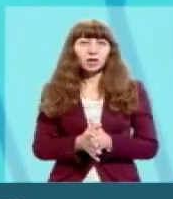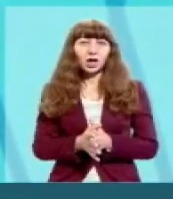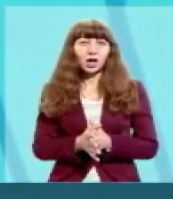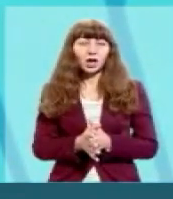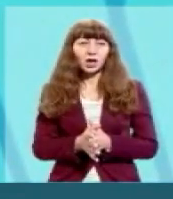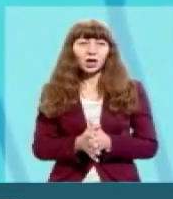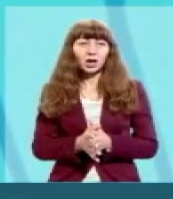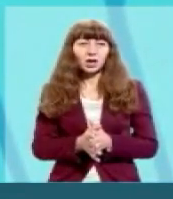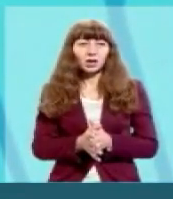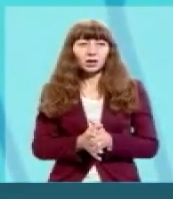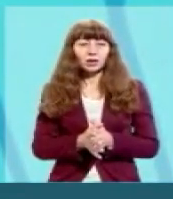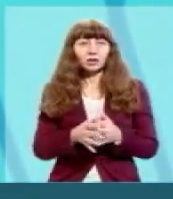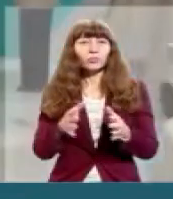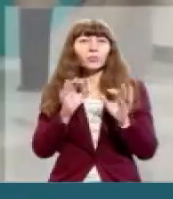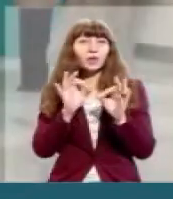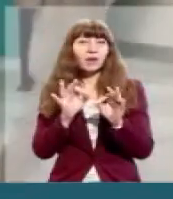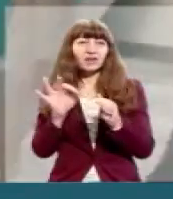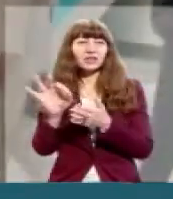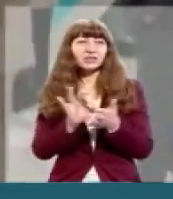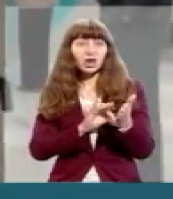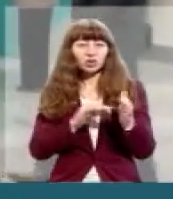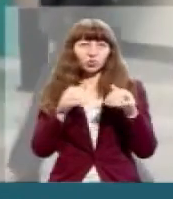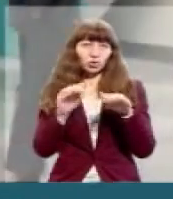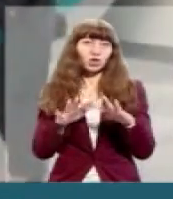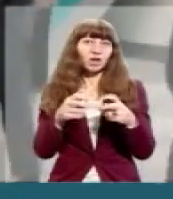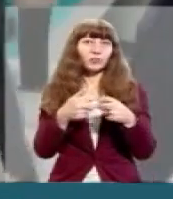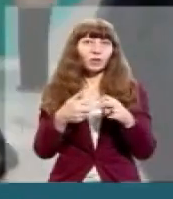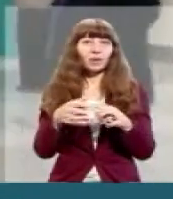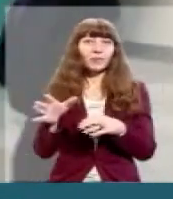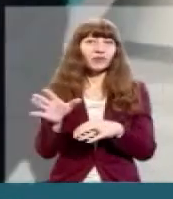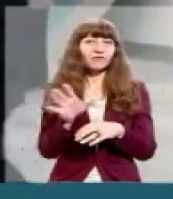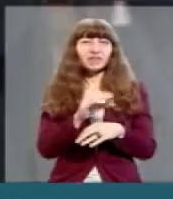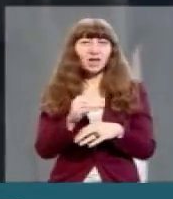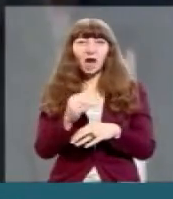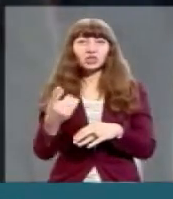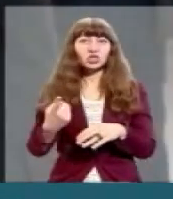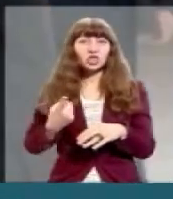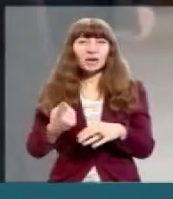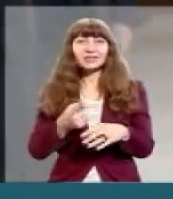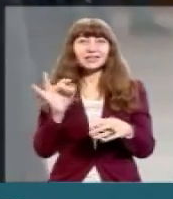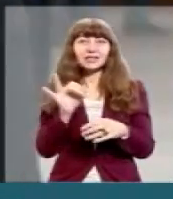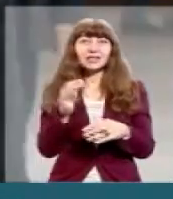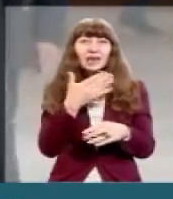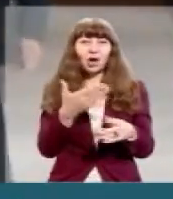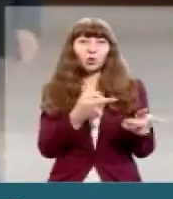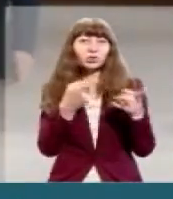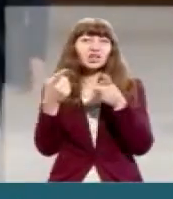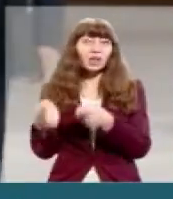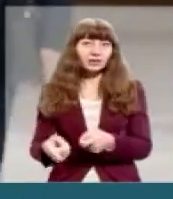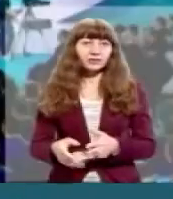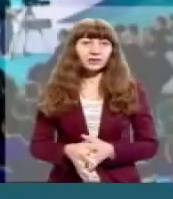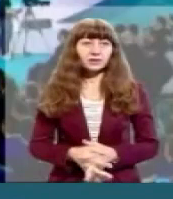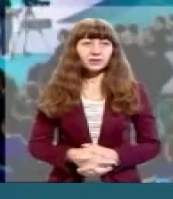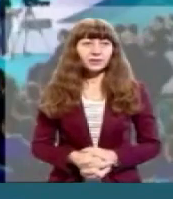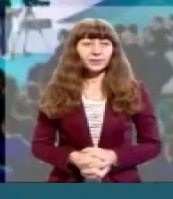әдеттен арылғанымыз жөн деп санаймын. Аманат партиясы бүгінде сайлау алды бағдарламасын іске асыру үшін жұмыс істеп келеді. Тиісті міндеттерді